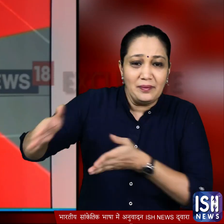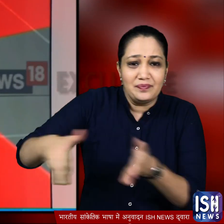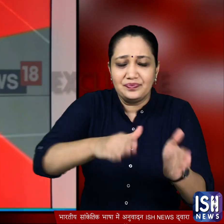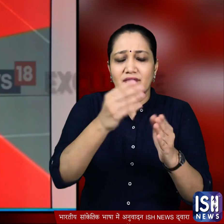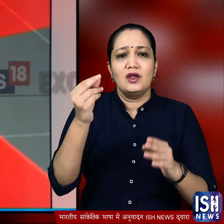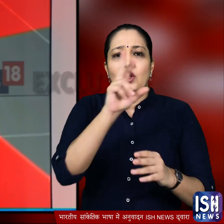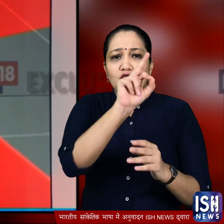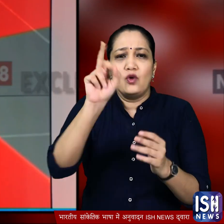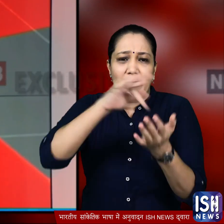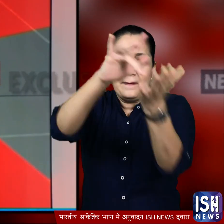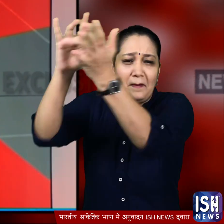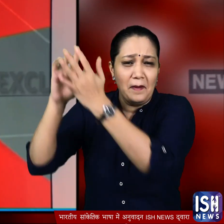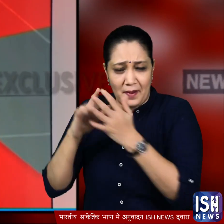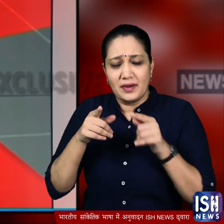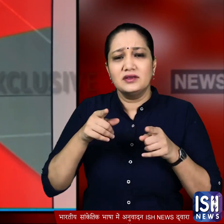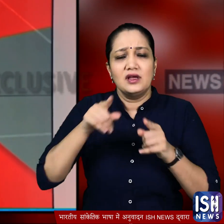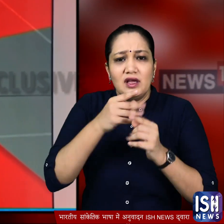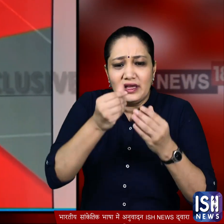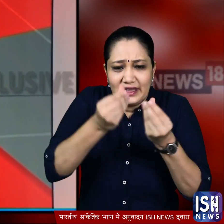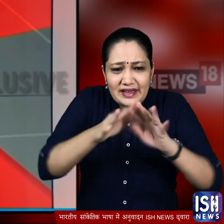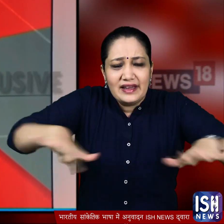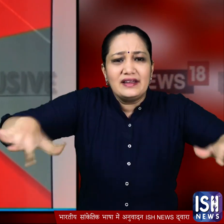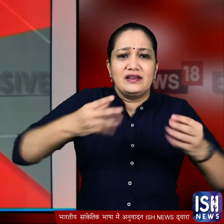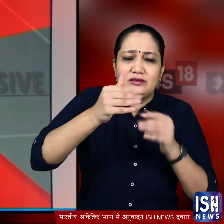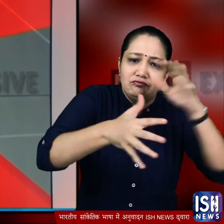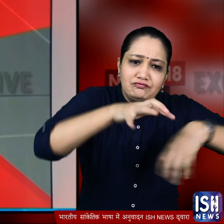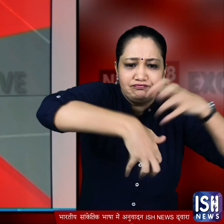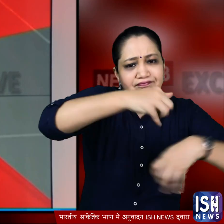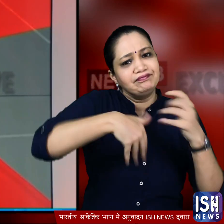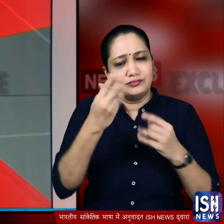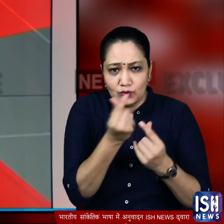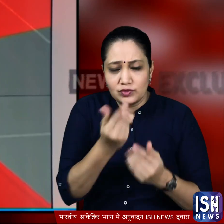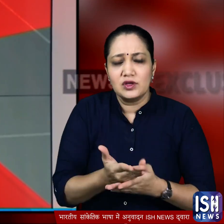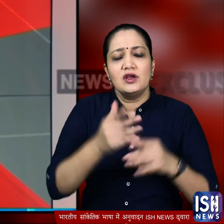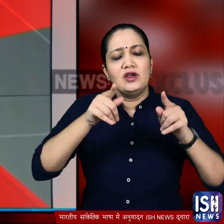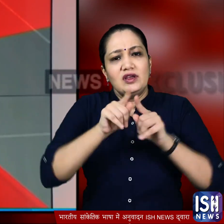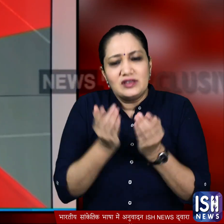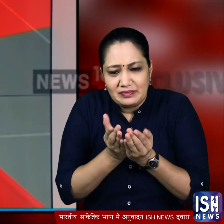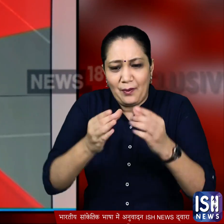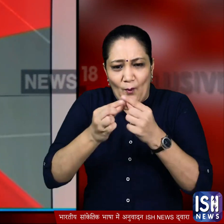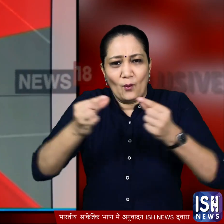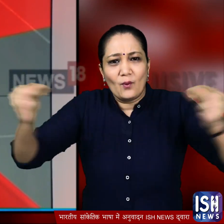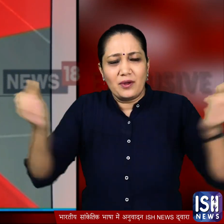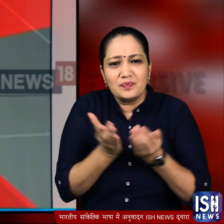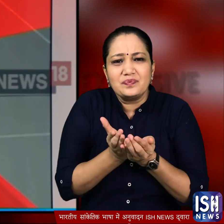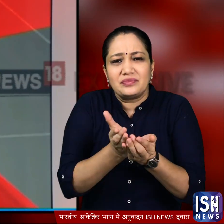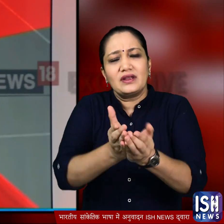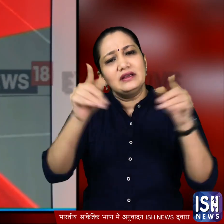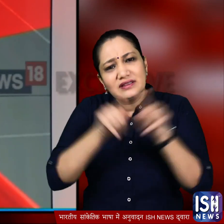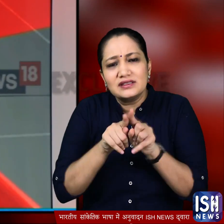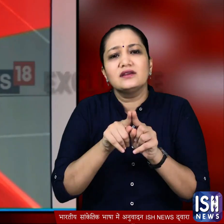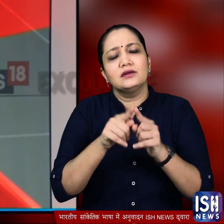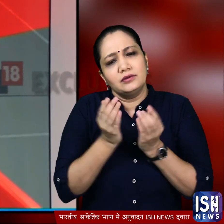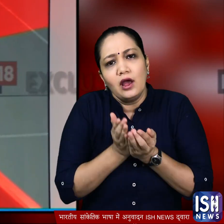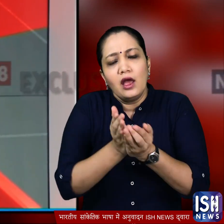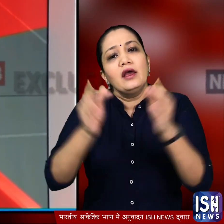नदी पर करीब 200 जगह ऐसे हैं जहां से रेत निकालने के ठेके दिए गए और रेत की ढुलाई शिकारा जैसी नावों पर होती